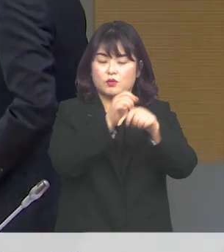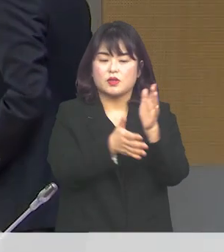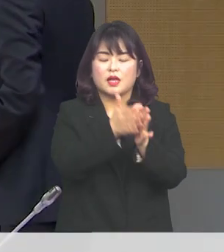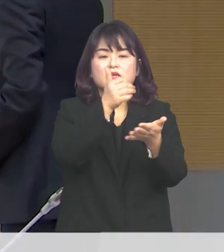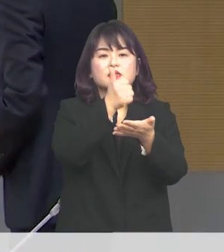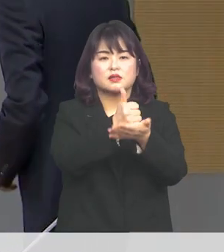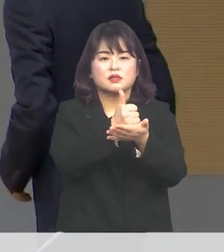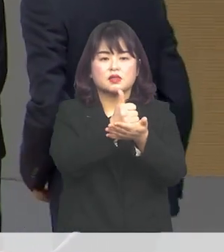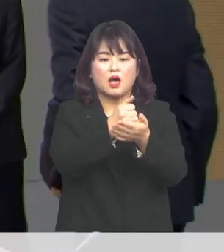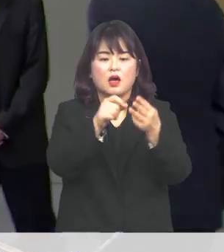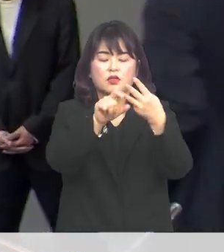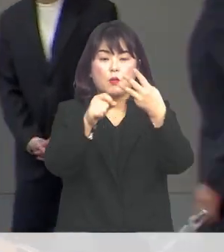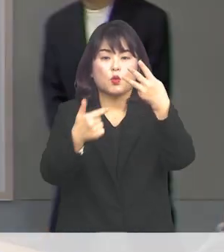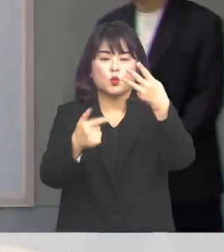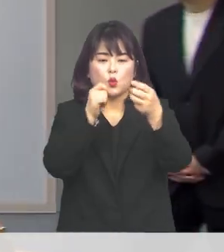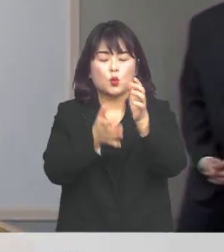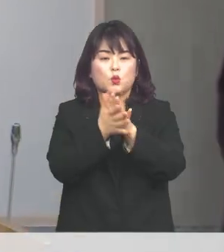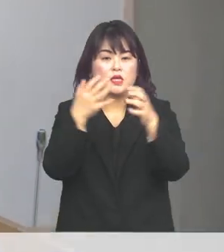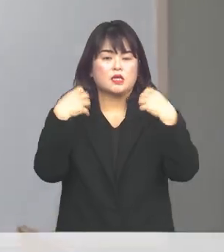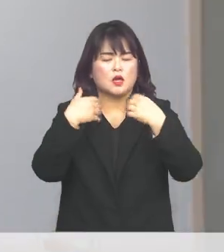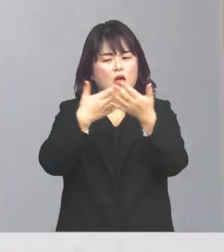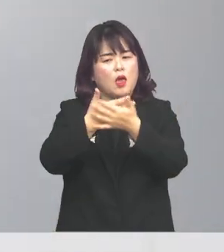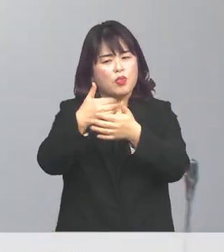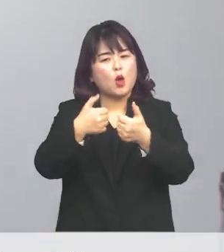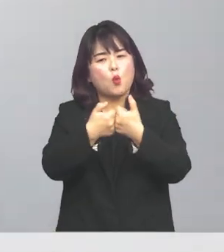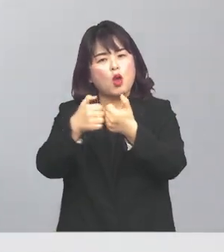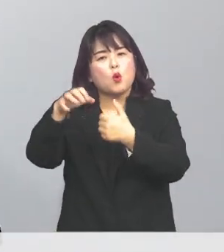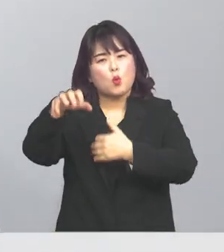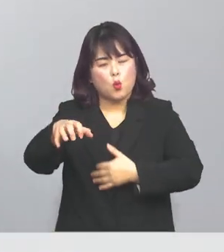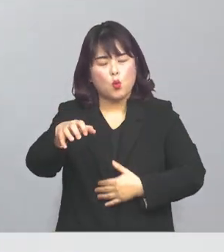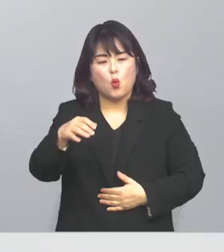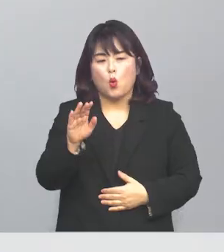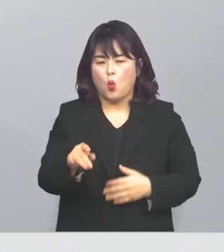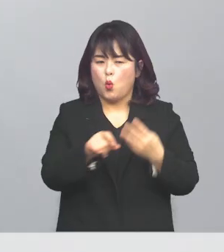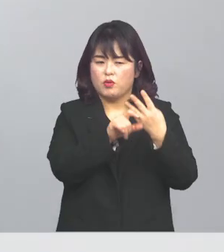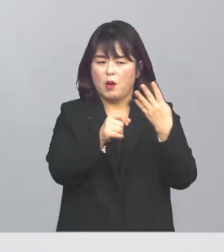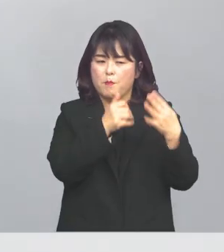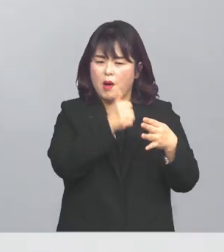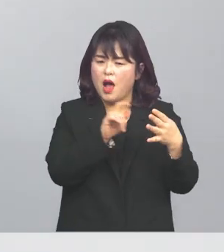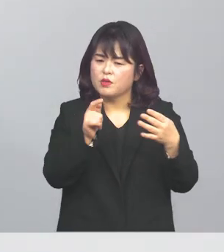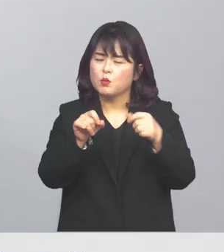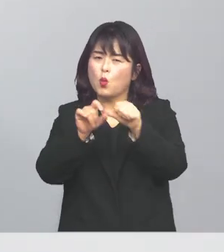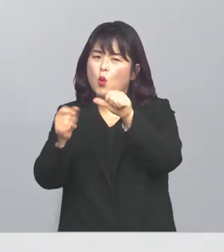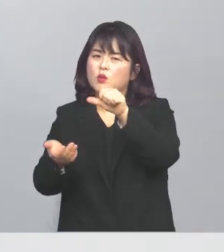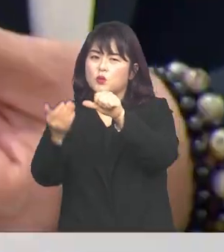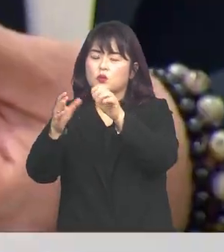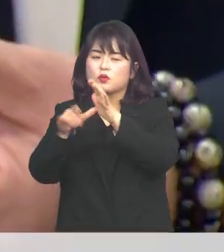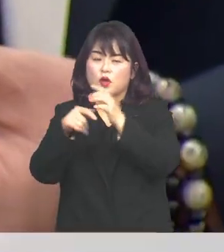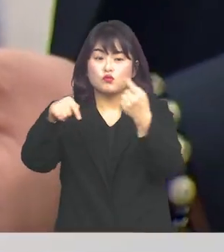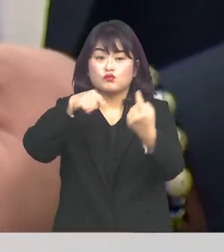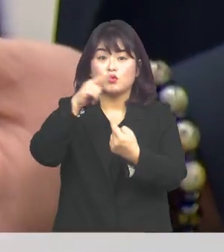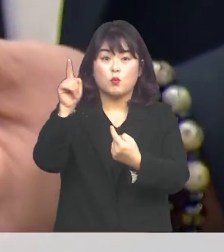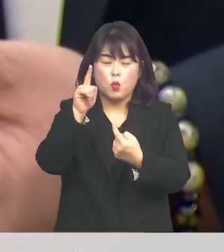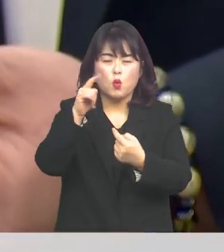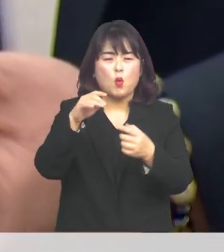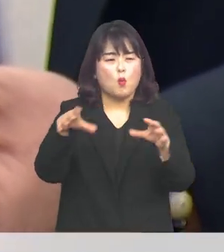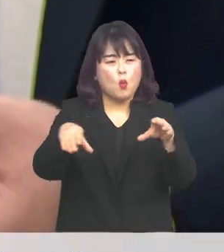이상일 용인특례시장은 지난 6일 시청 영상회의실에서 올해 4월 말 또는 5월 초부터 용인에서